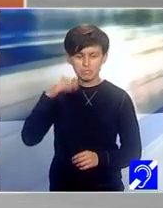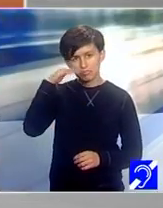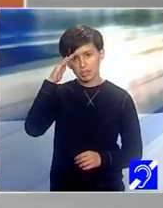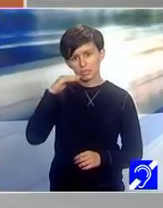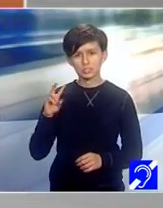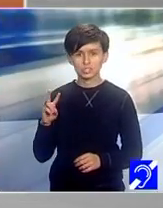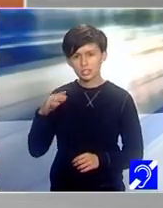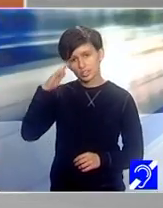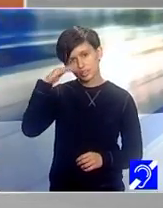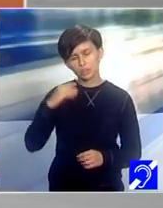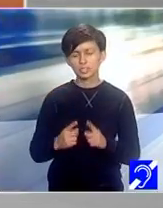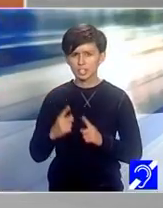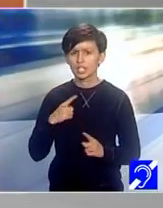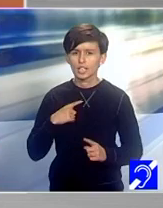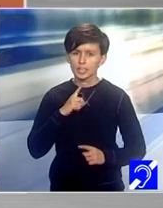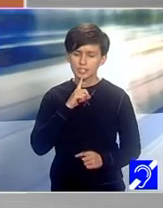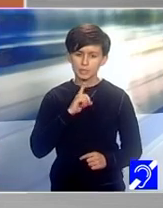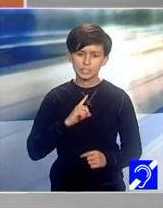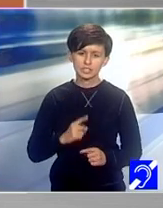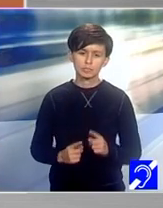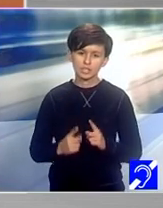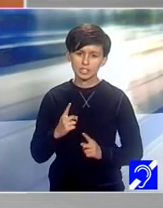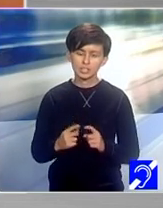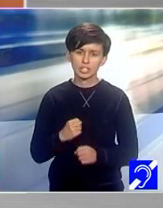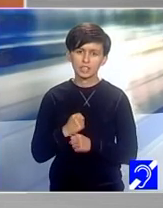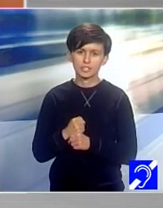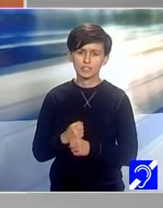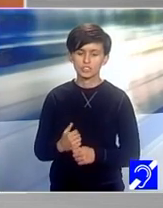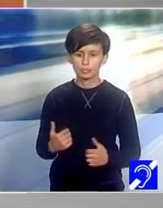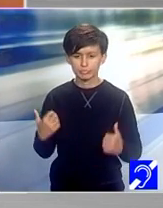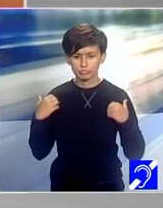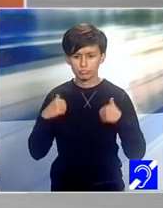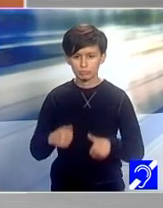așa mai simplă, faci. Dacă facem așa costume, asta